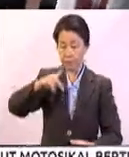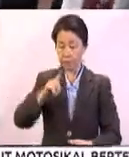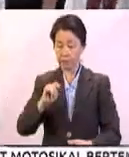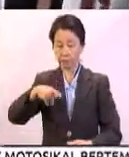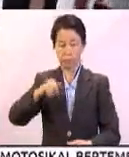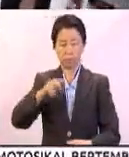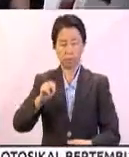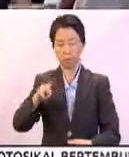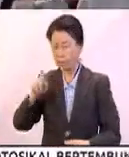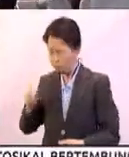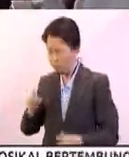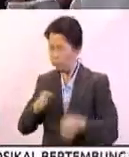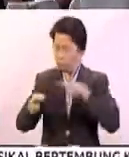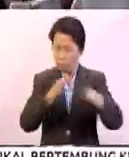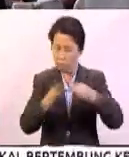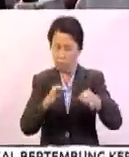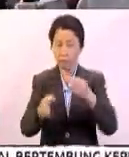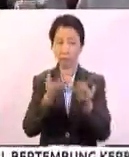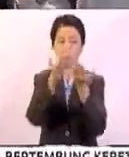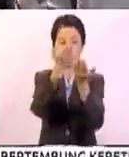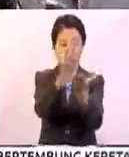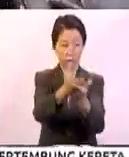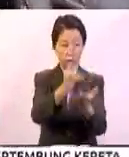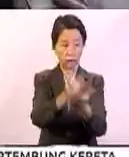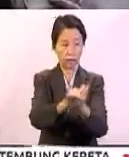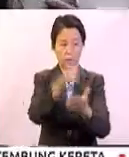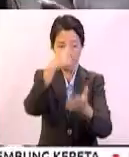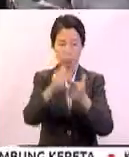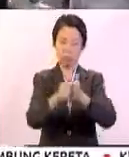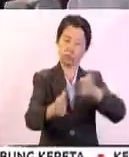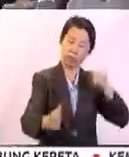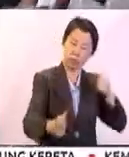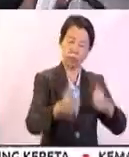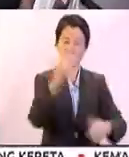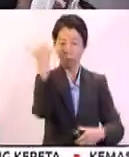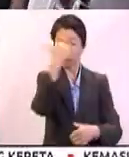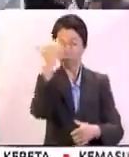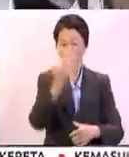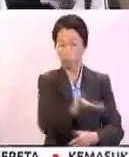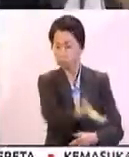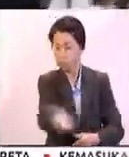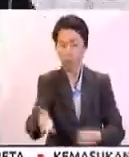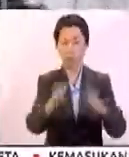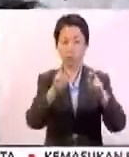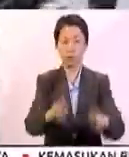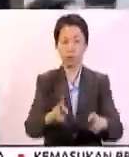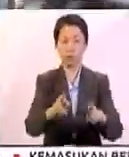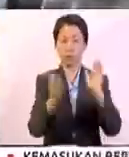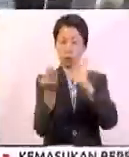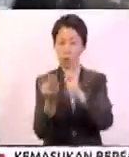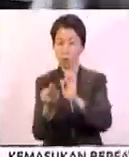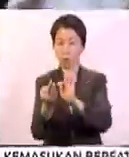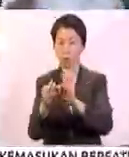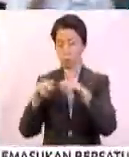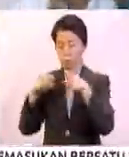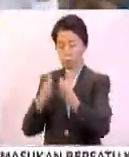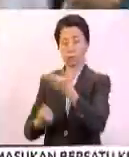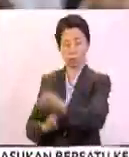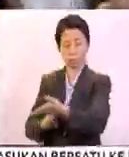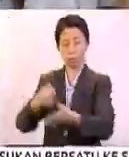memberikan penjelasan semula mengenai cadangan itu bagi mengelak kekeliruan dalam kalangan rakyat terhadap agensi berkenaan.